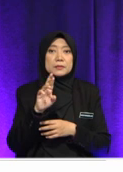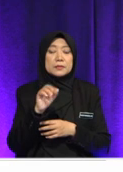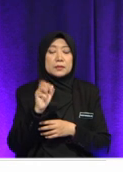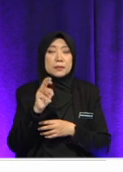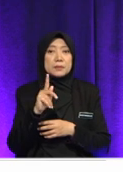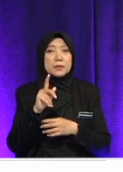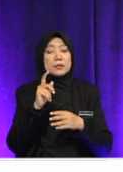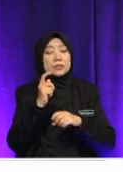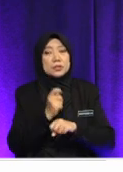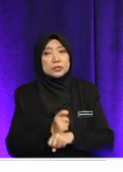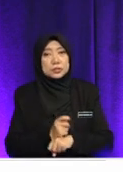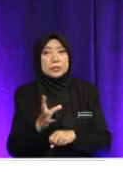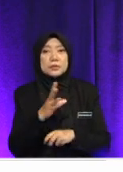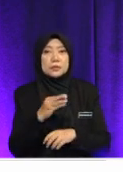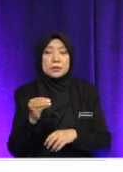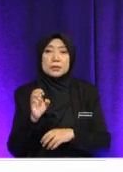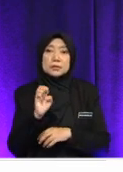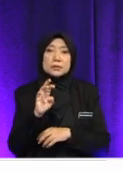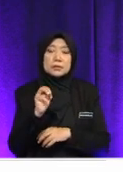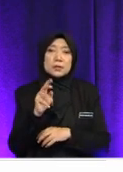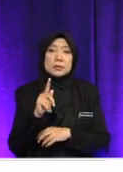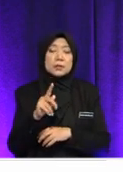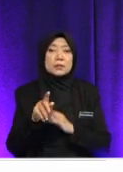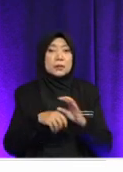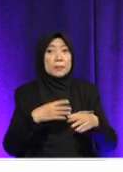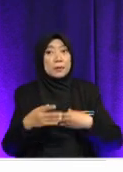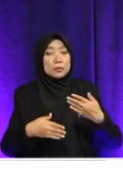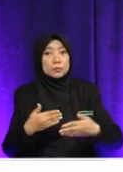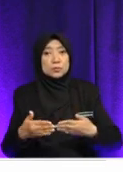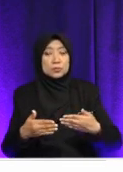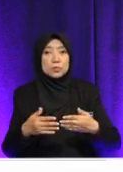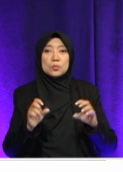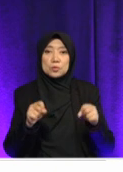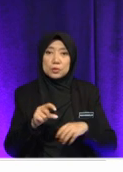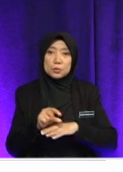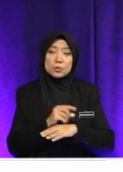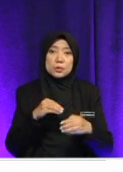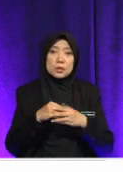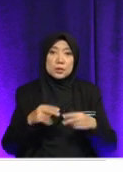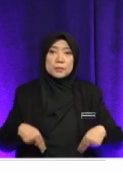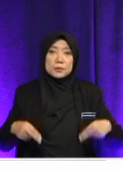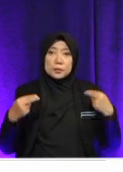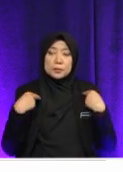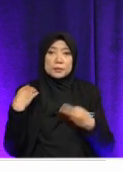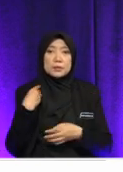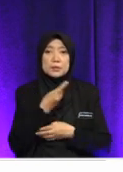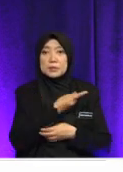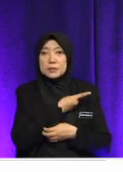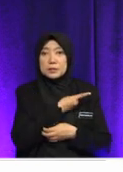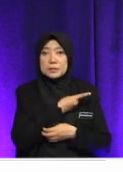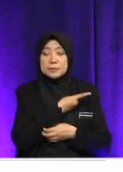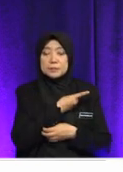dan juga kita ada seramic termaju so ya ini pun kita guna dalam kehidupan seharian kita Oke